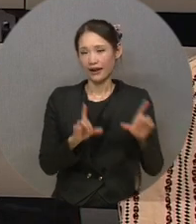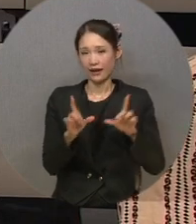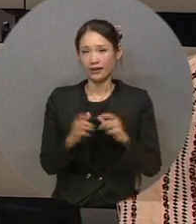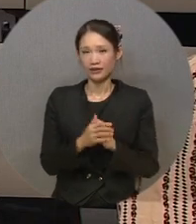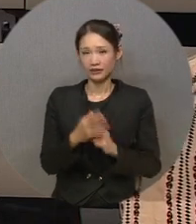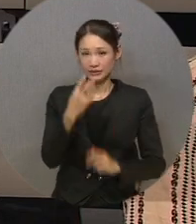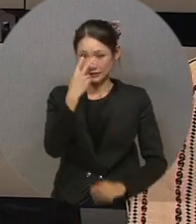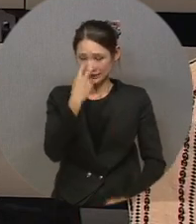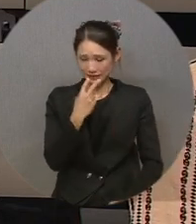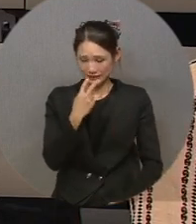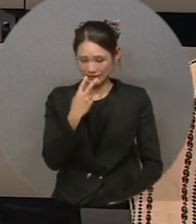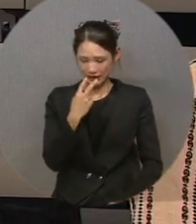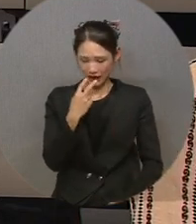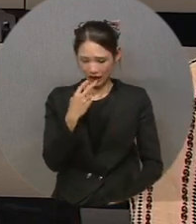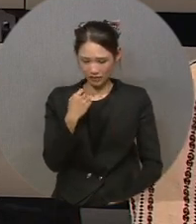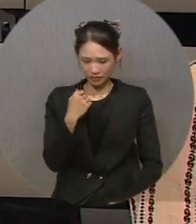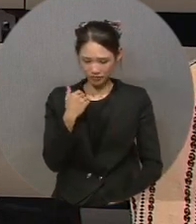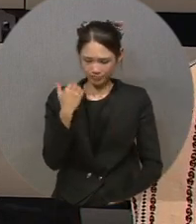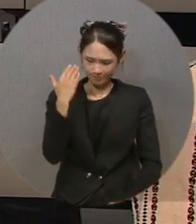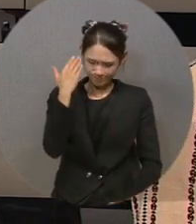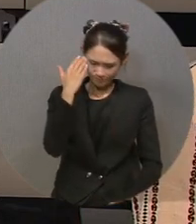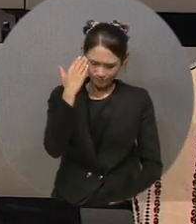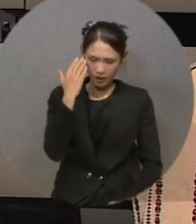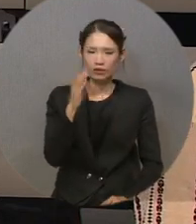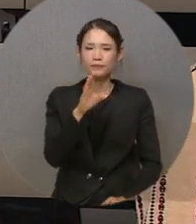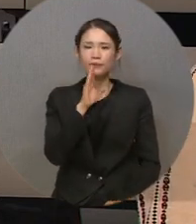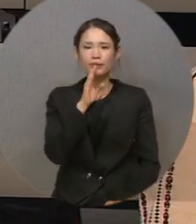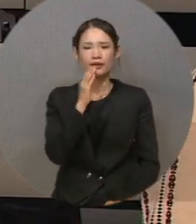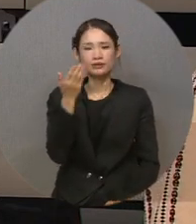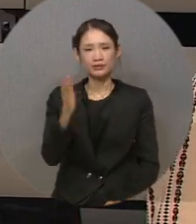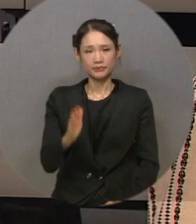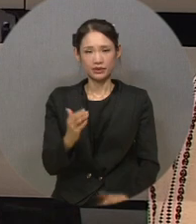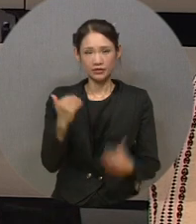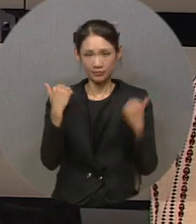시각적 손상이 있다 하더라도 어떤 발달되는 어떤 그